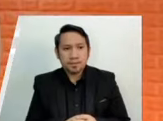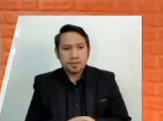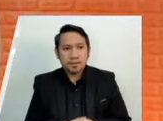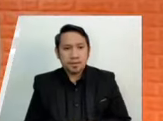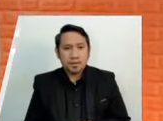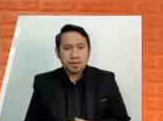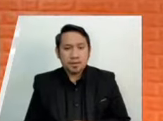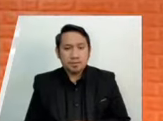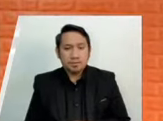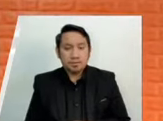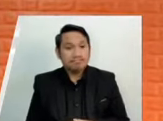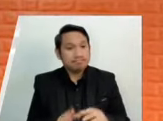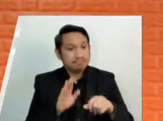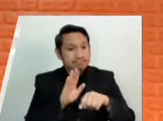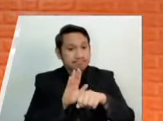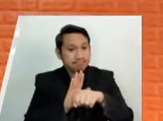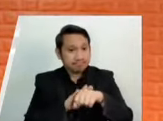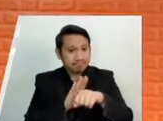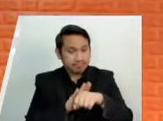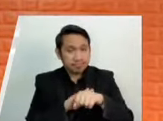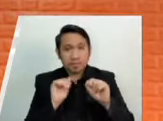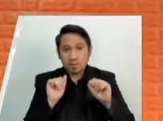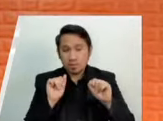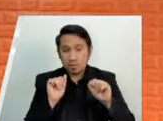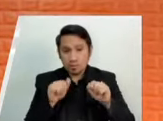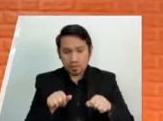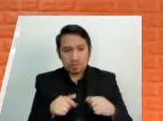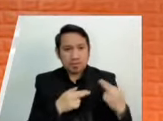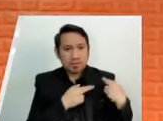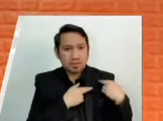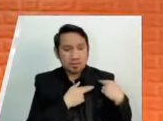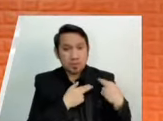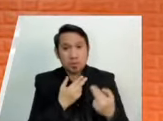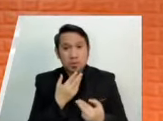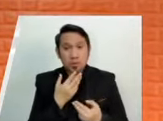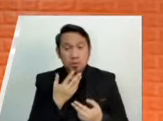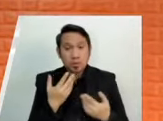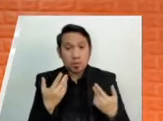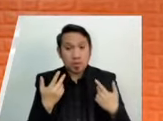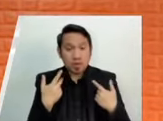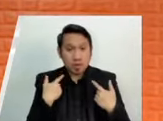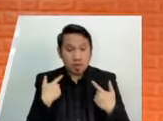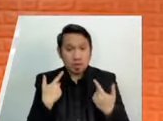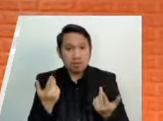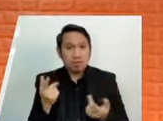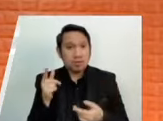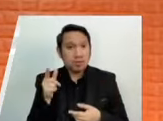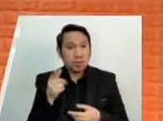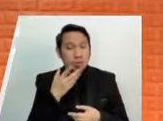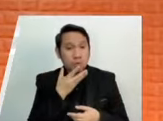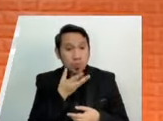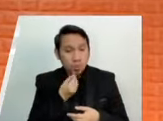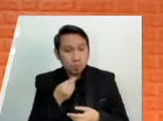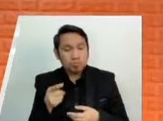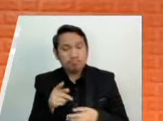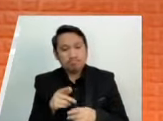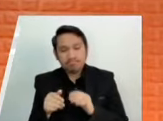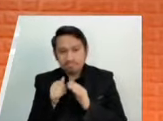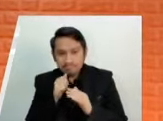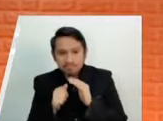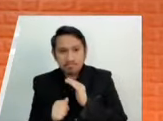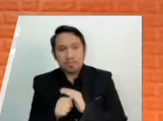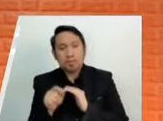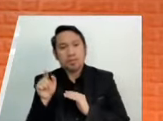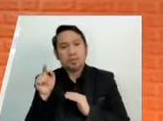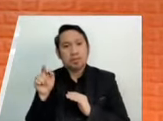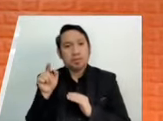Nagbabala ang mga otoridad na pwede managot ang sinumang magkakanlong kay Kingdom of Jesus Christ Leader Pastor Apollo Quibuloy na nahaharap sa ilang kaso